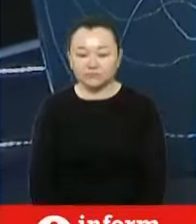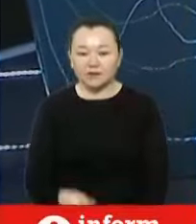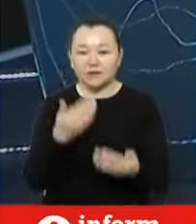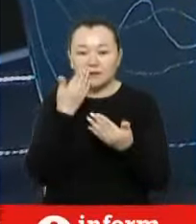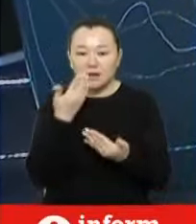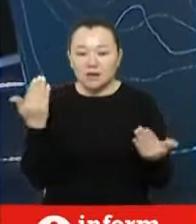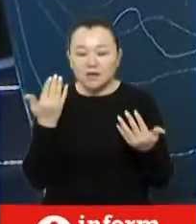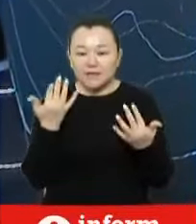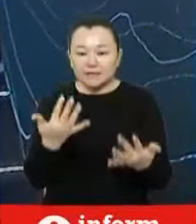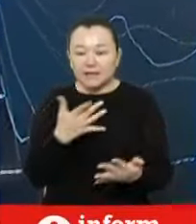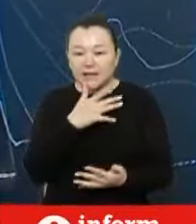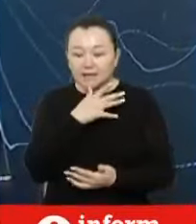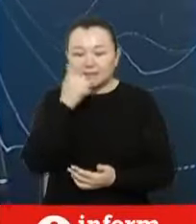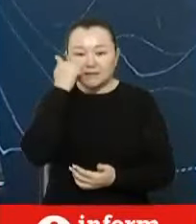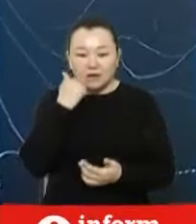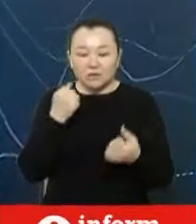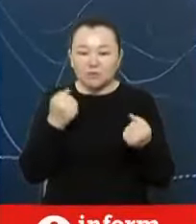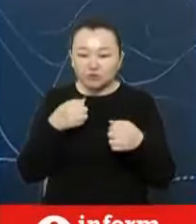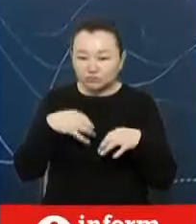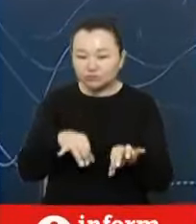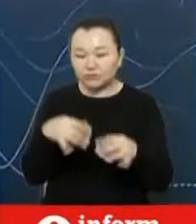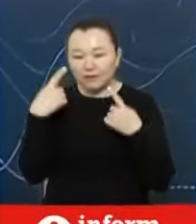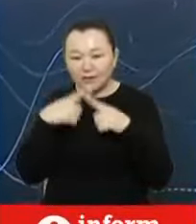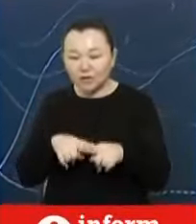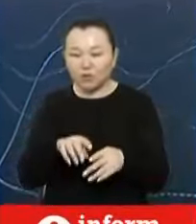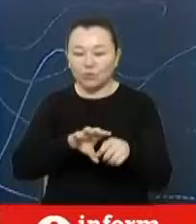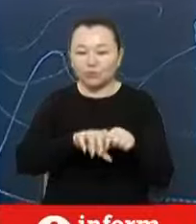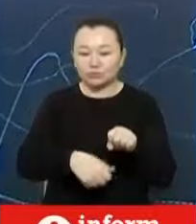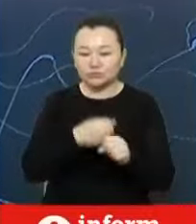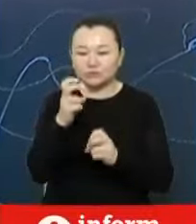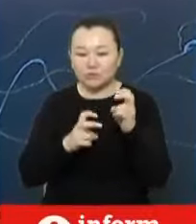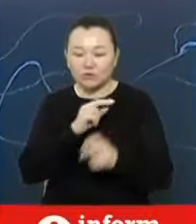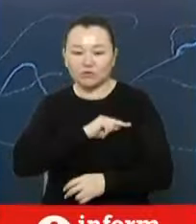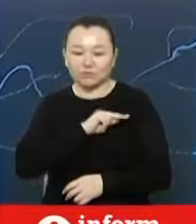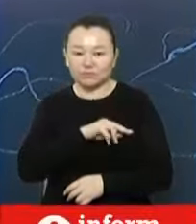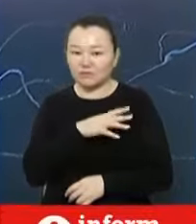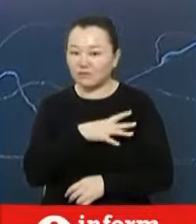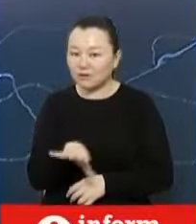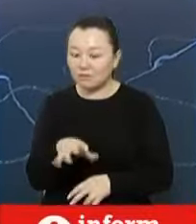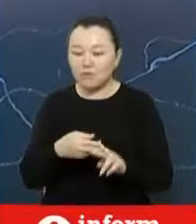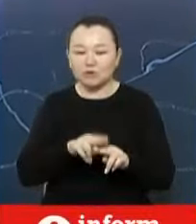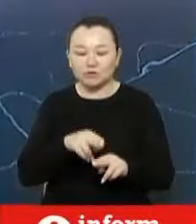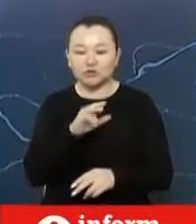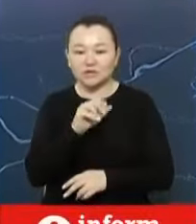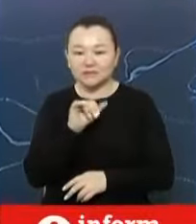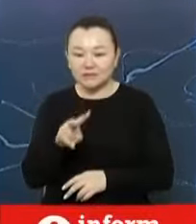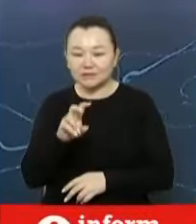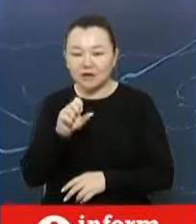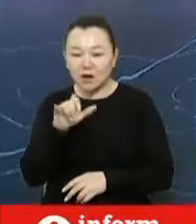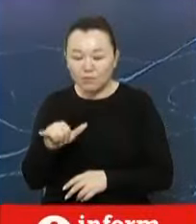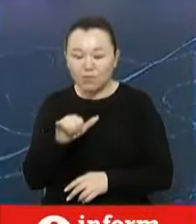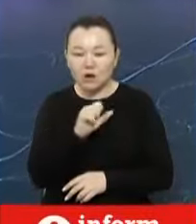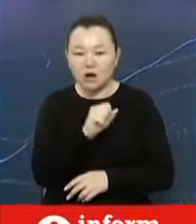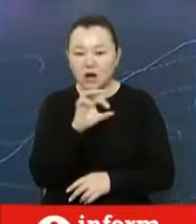Соңғы бірнеше жыл ішінде ескі көліктер мен техникаларды утилизациялайтын зауыттар жұмыс істемеген. Өйткені жасыл даму акционерлік қоғамы